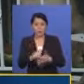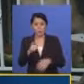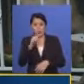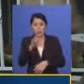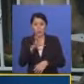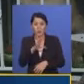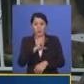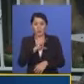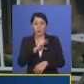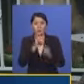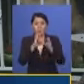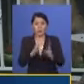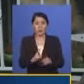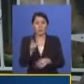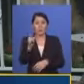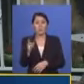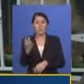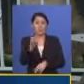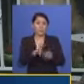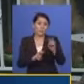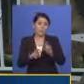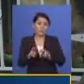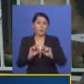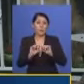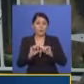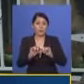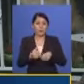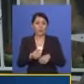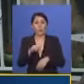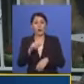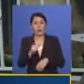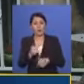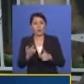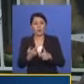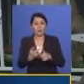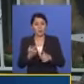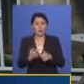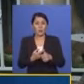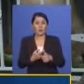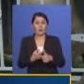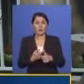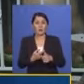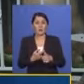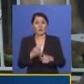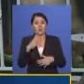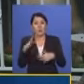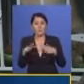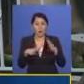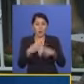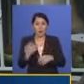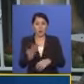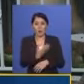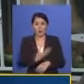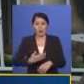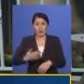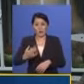өтті. Оларға зардап шеккен адамдарды іздеуге рұқсат, яғни А мәртебесі берілді. Үшінші әлі де жаттықтырылып жатыр. Бізде